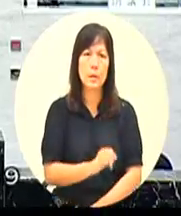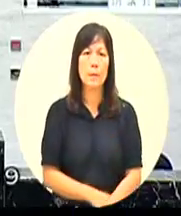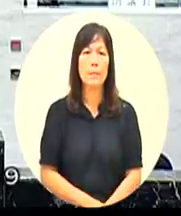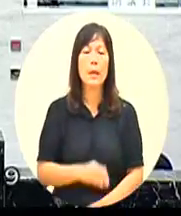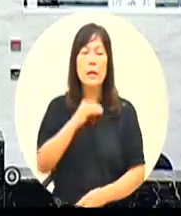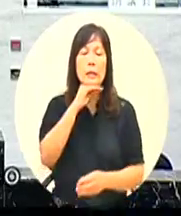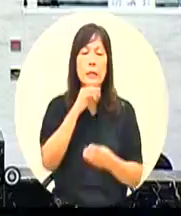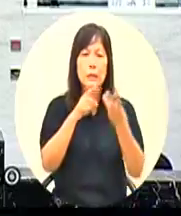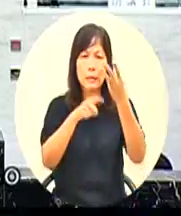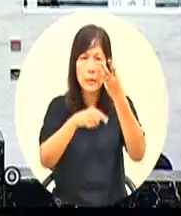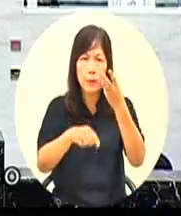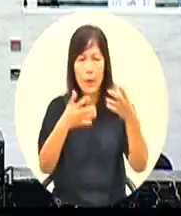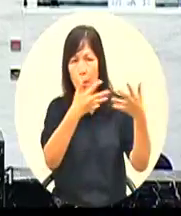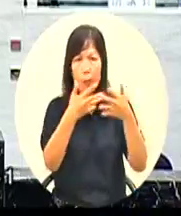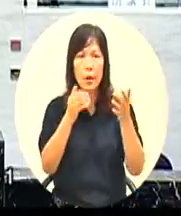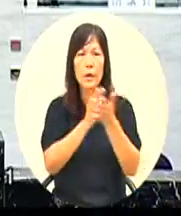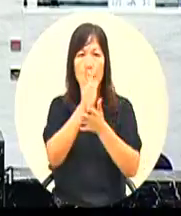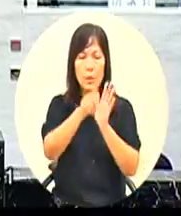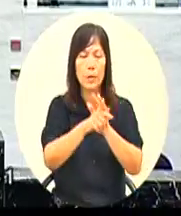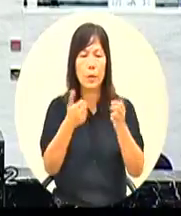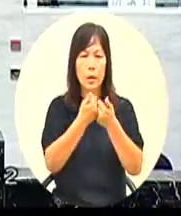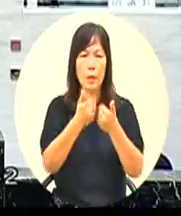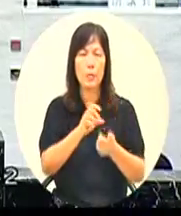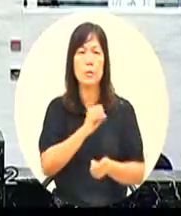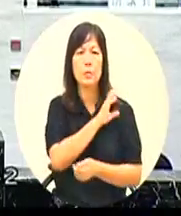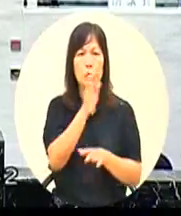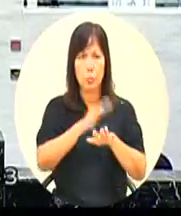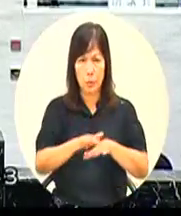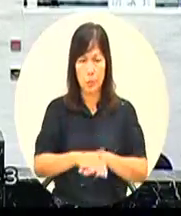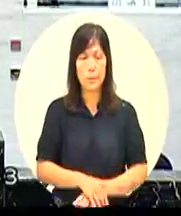等这三位议员咨询完，我们就散会。